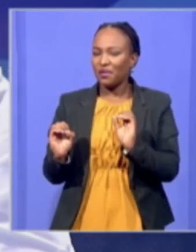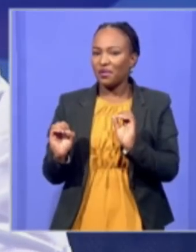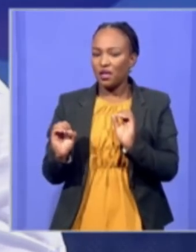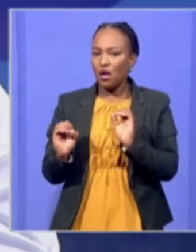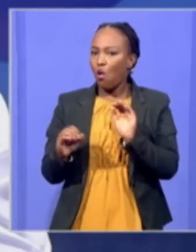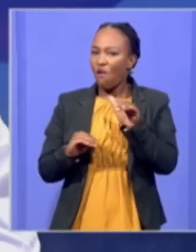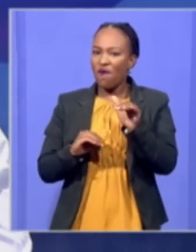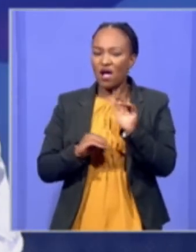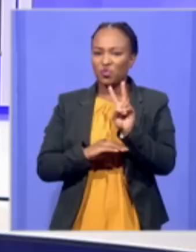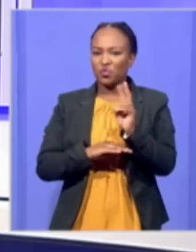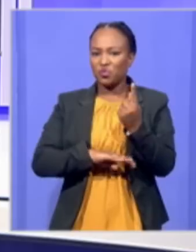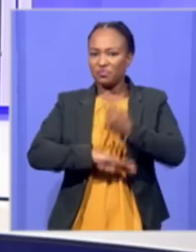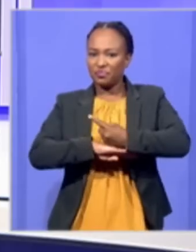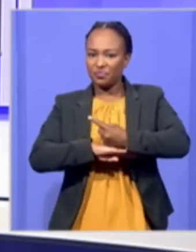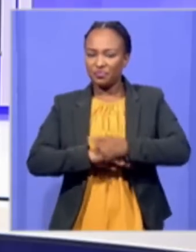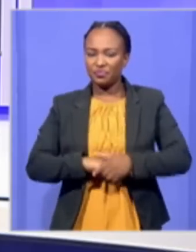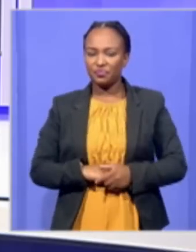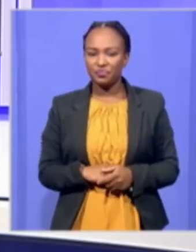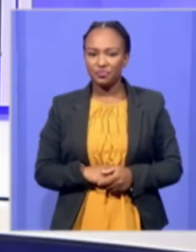2 days.